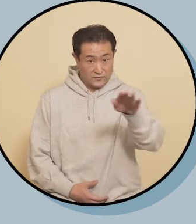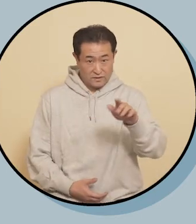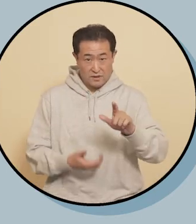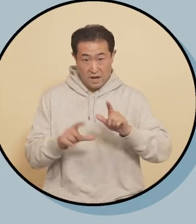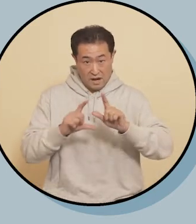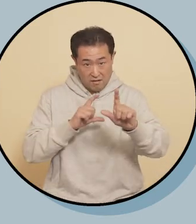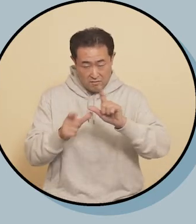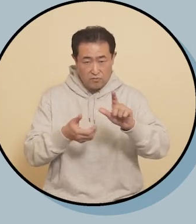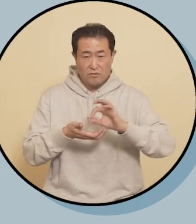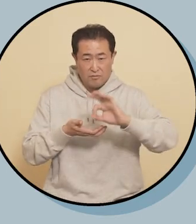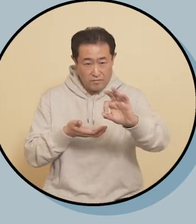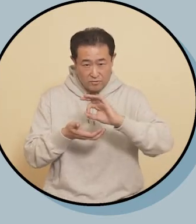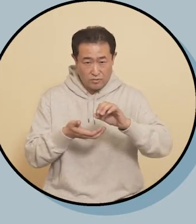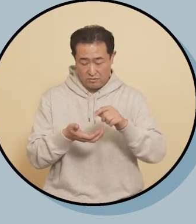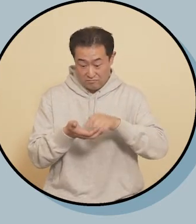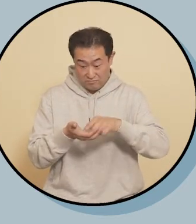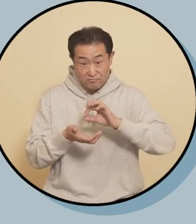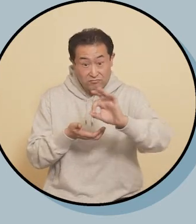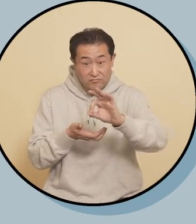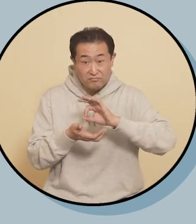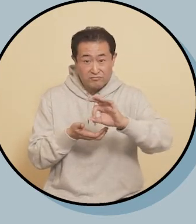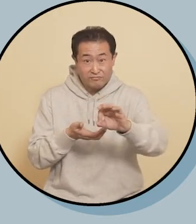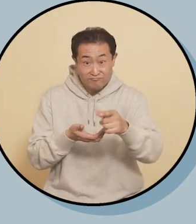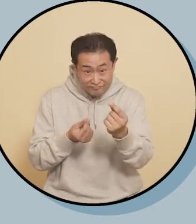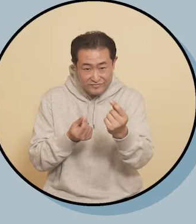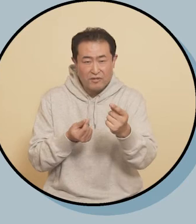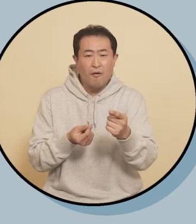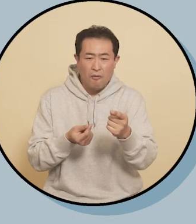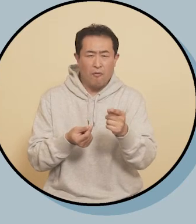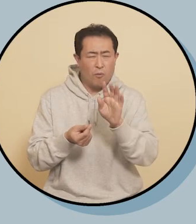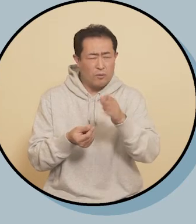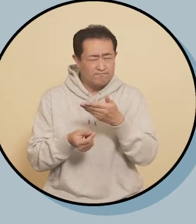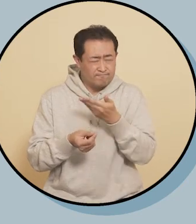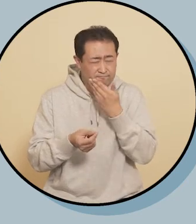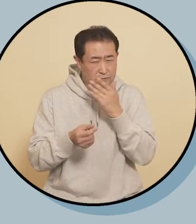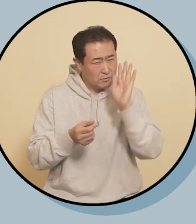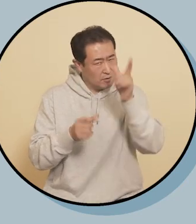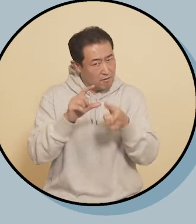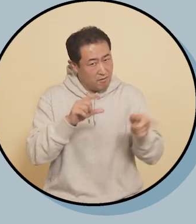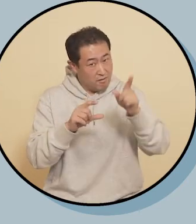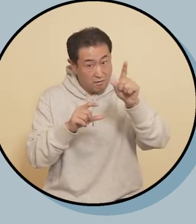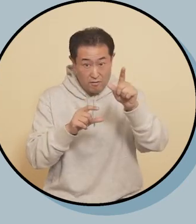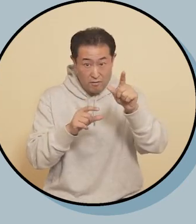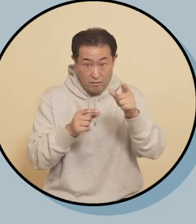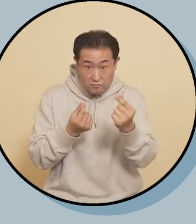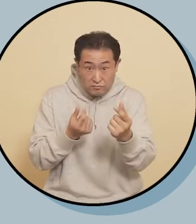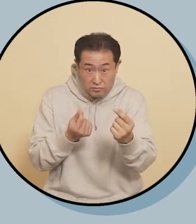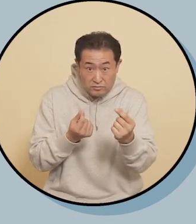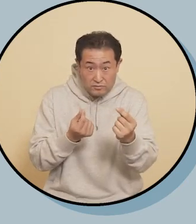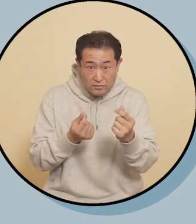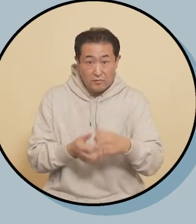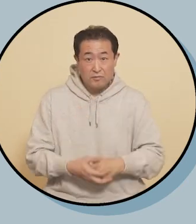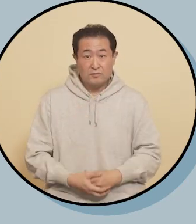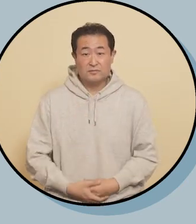一方で今さんの結構皆さんラインだったりメールが絵文字のやリトライされているじゃないはいがその辺の高重要性というのはますます高まっていくん